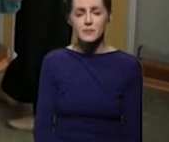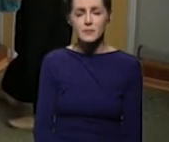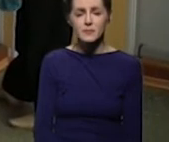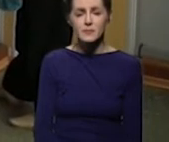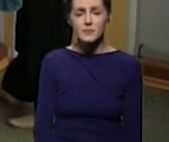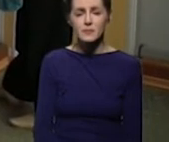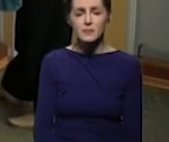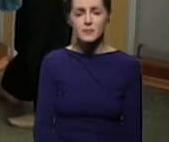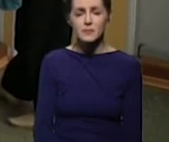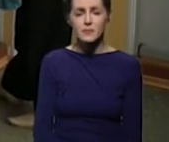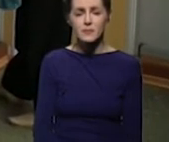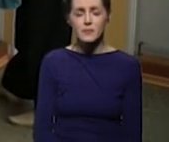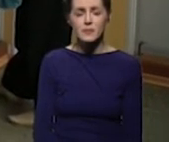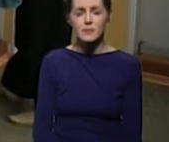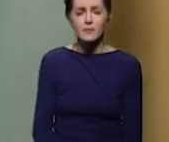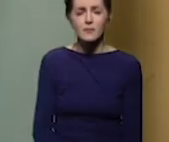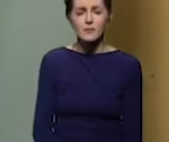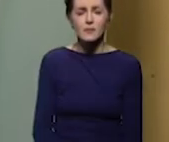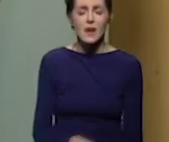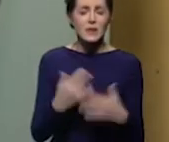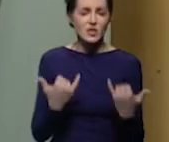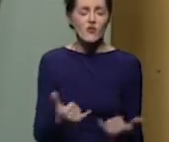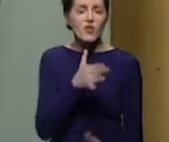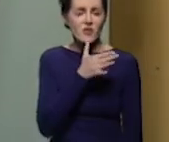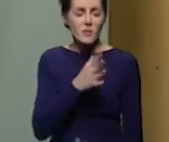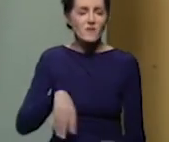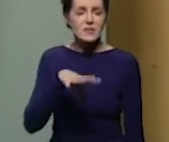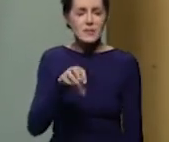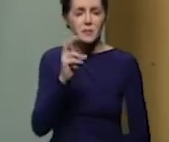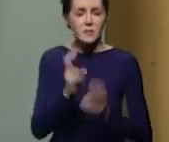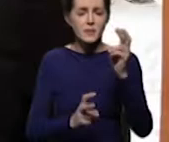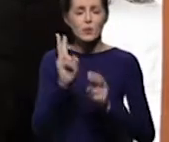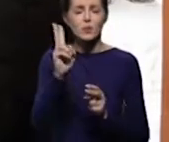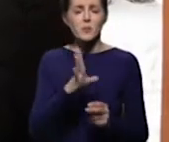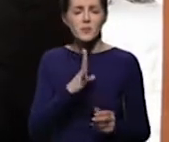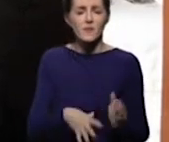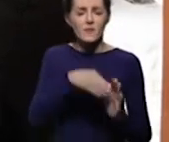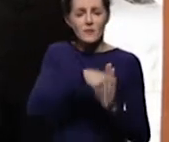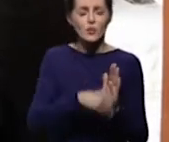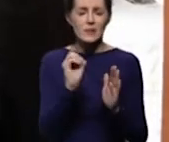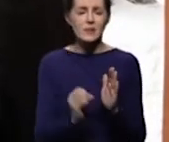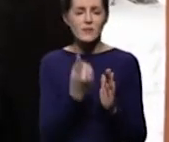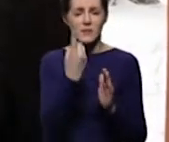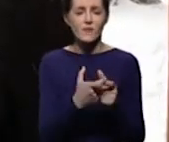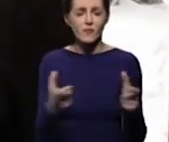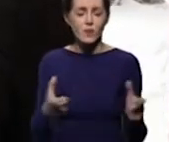На даний час всі підприємства, котрі входили в єдину квитанцію, будуть самостійно